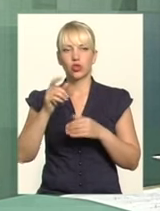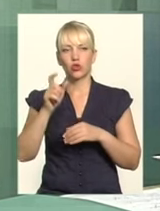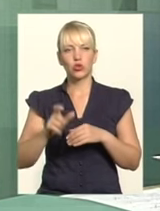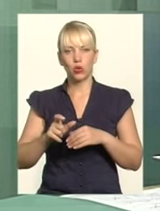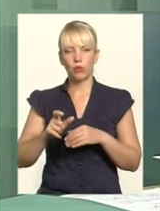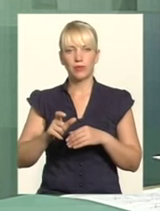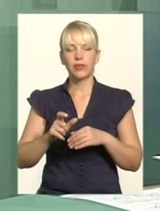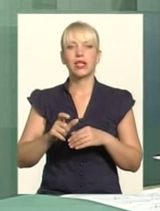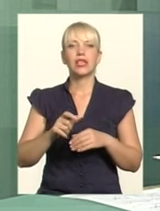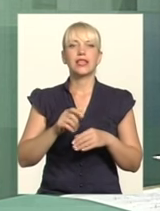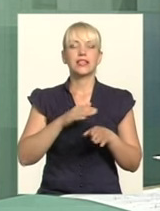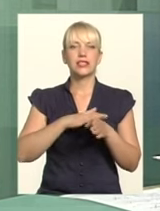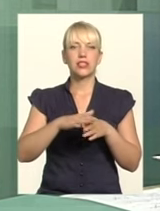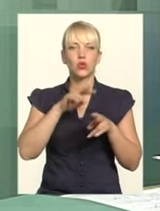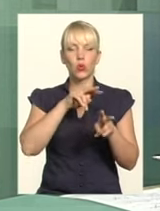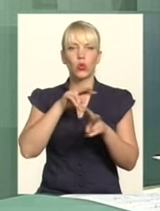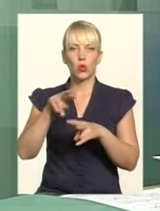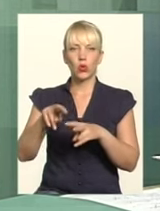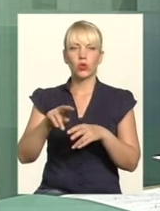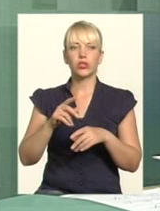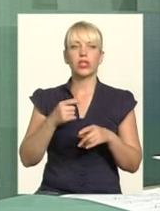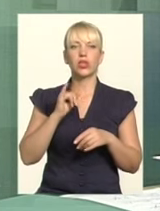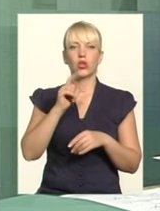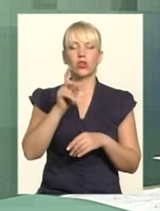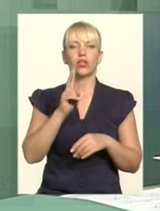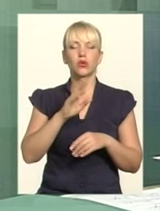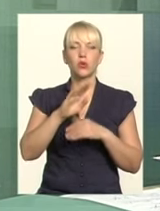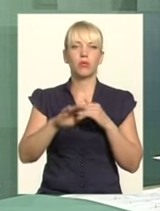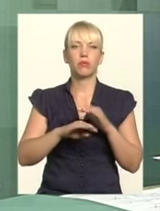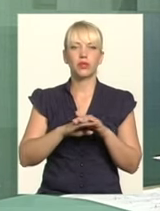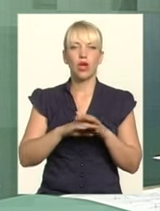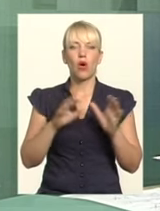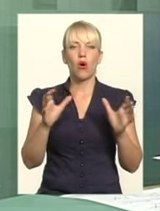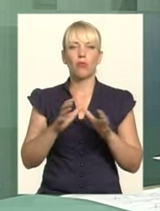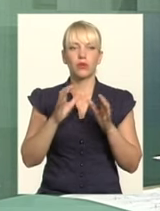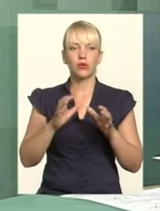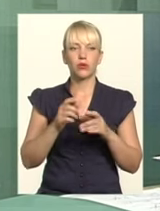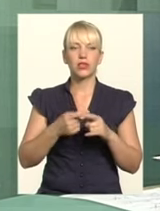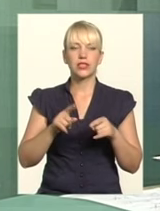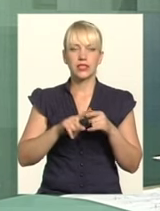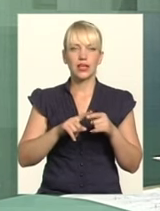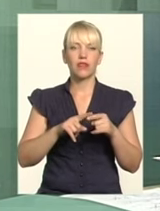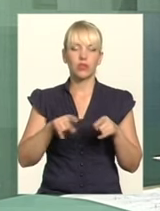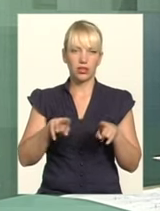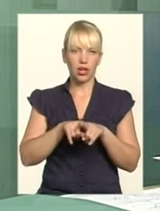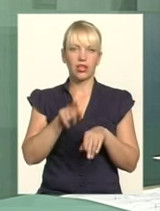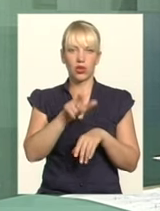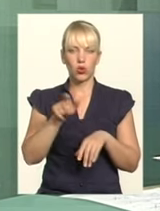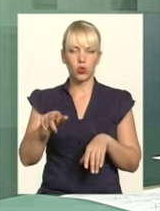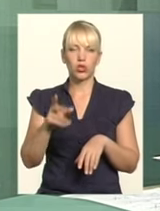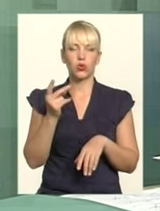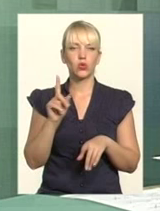здійснює догляд, знаходиться під опікою і піклуванням пільговика. Оце таке коло, вичерпне коло осіб. Друге,